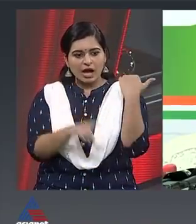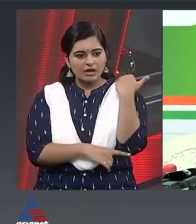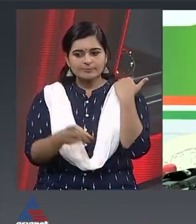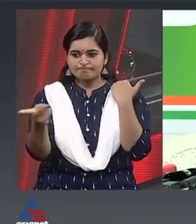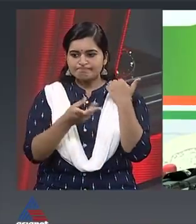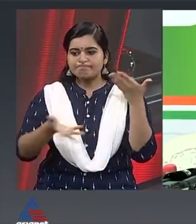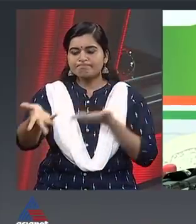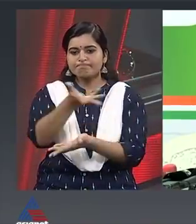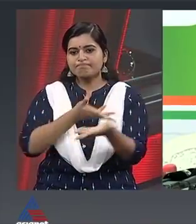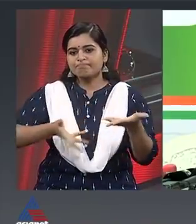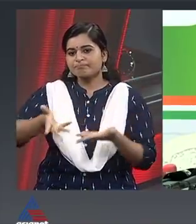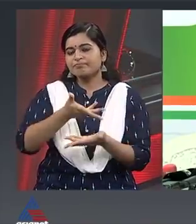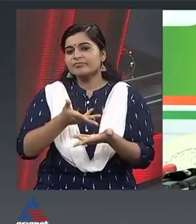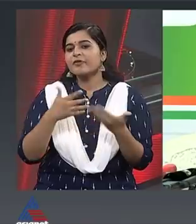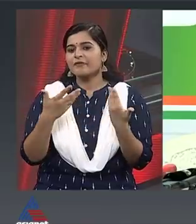നടത്തേണ്ടതായിട്ട് വന്നിരിക്കുകയാണ്.